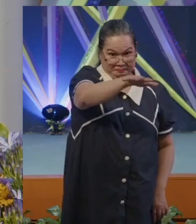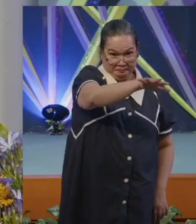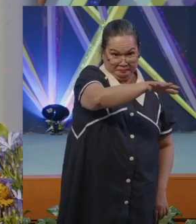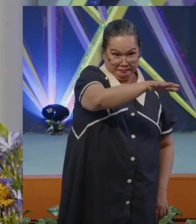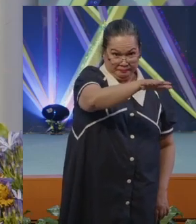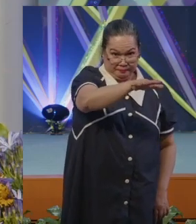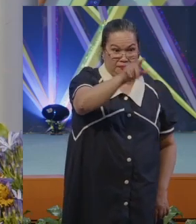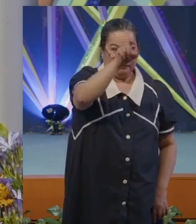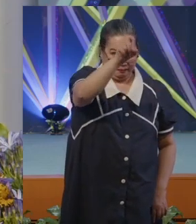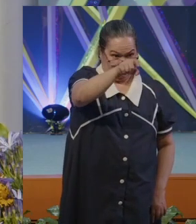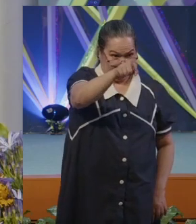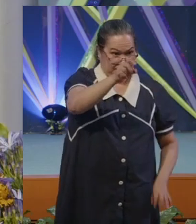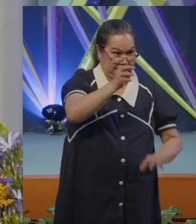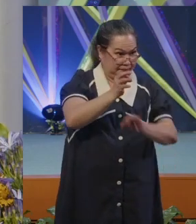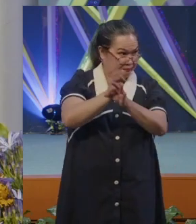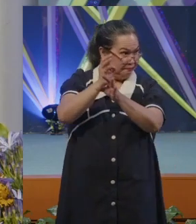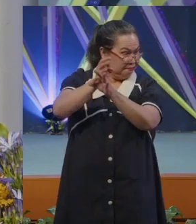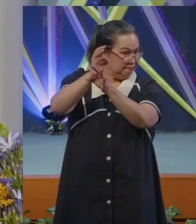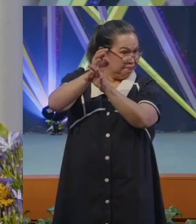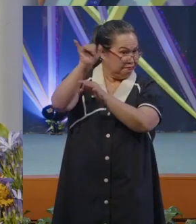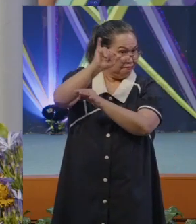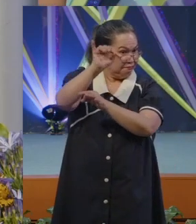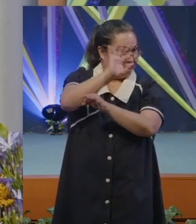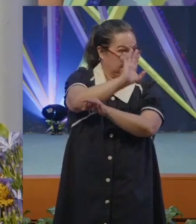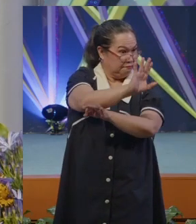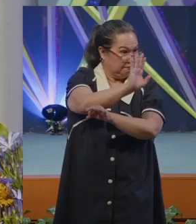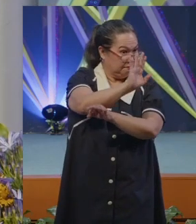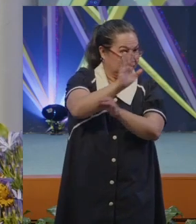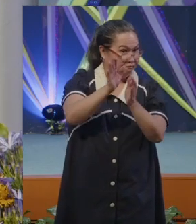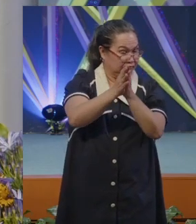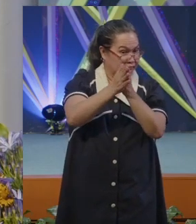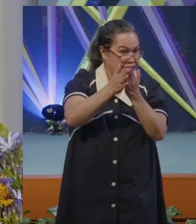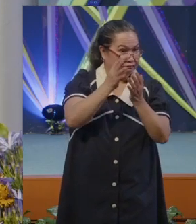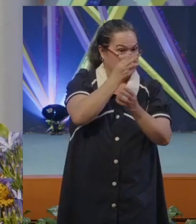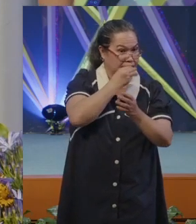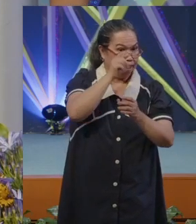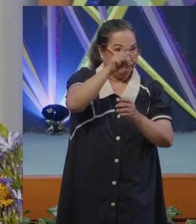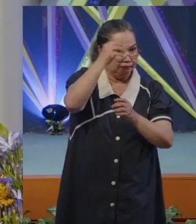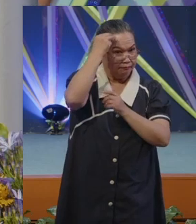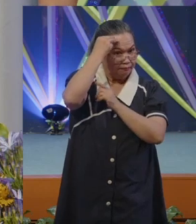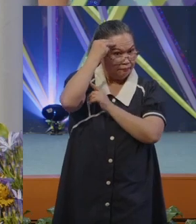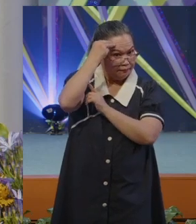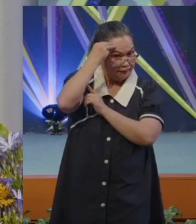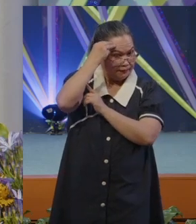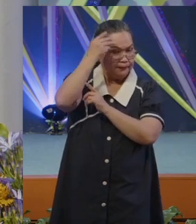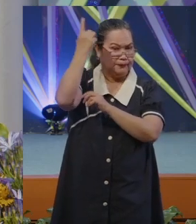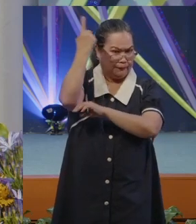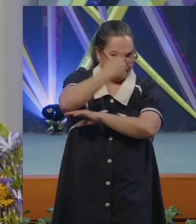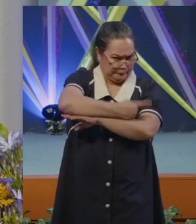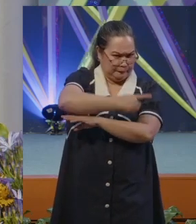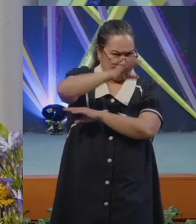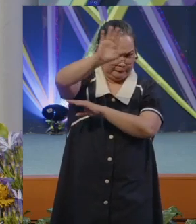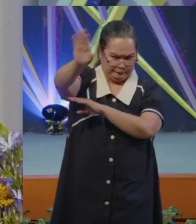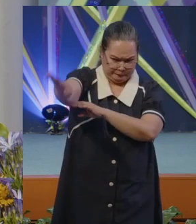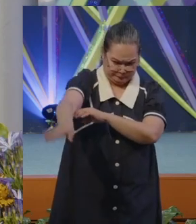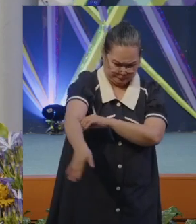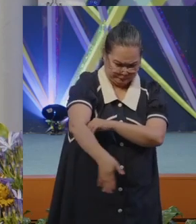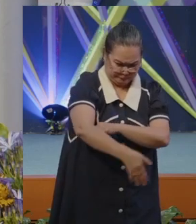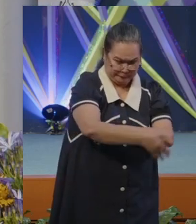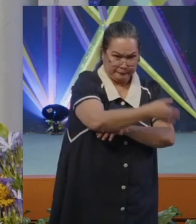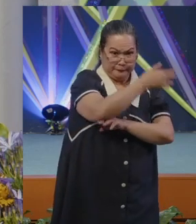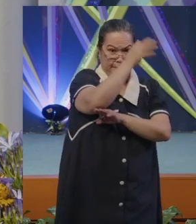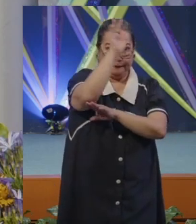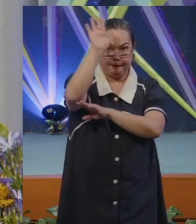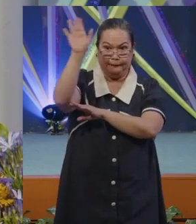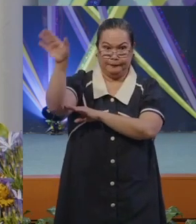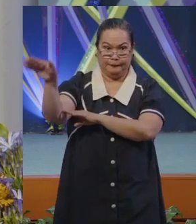Maging tapat ka. This book of the law shall not depart from your mouth. You shall meditate on it day and night. Sabi